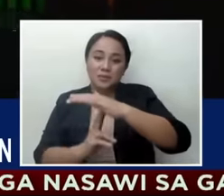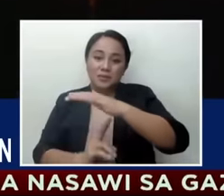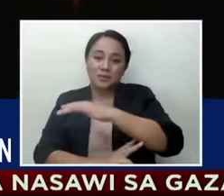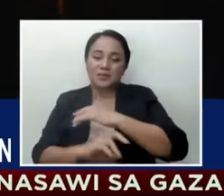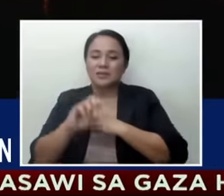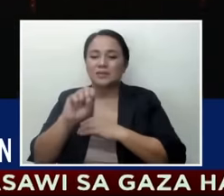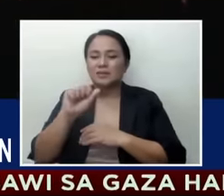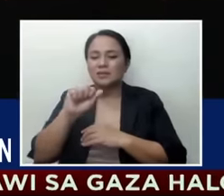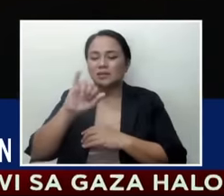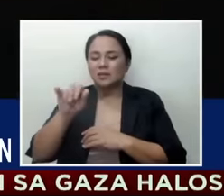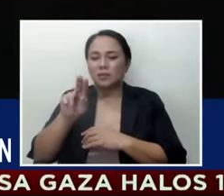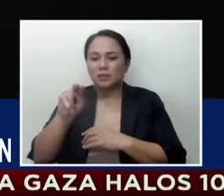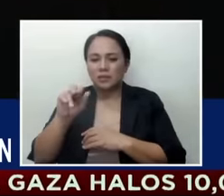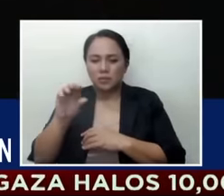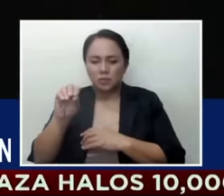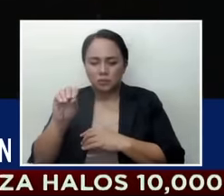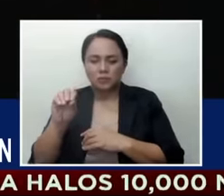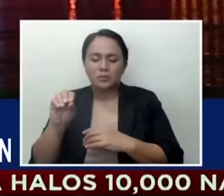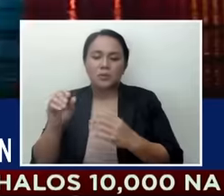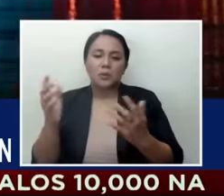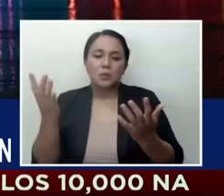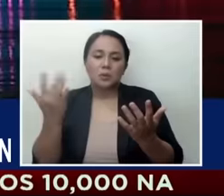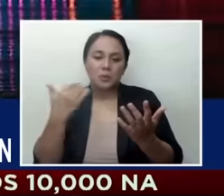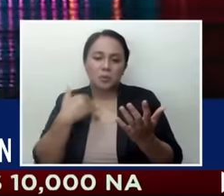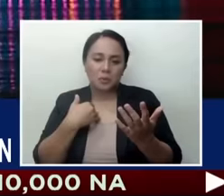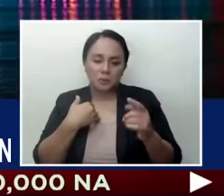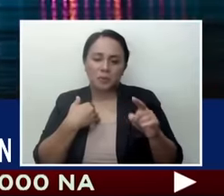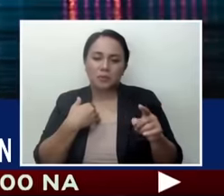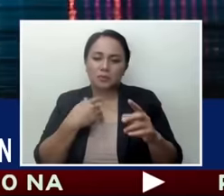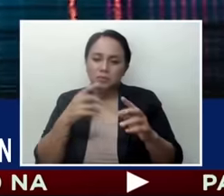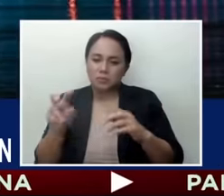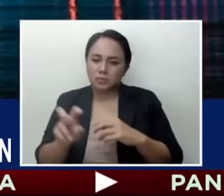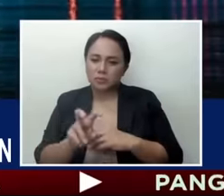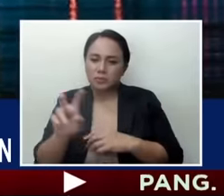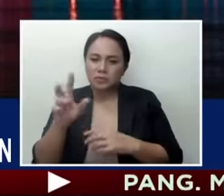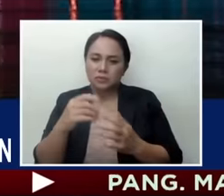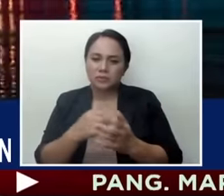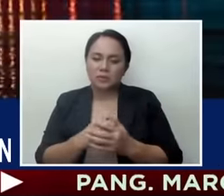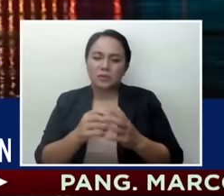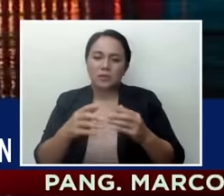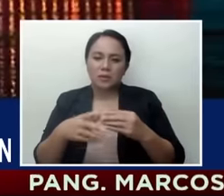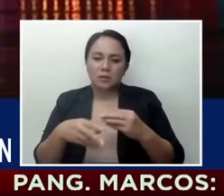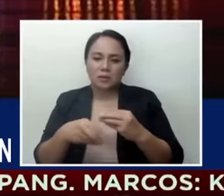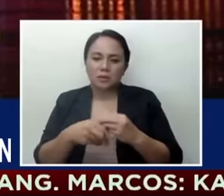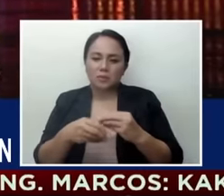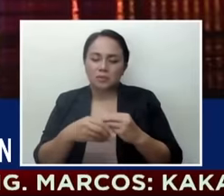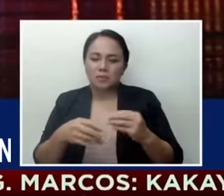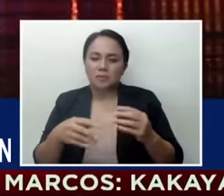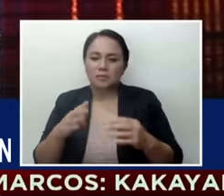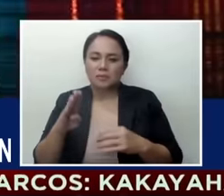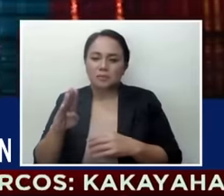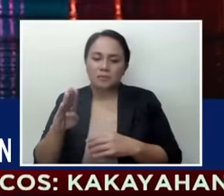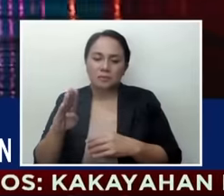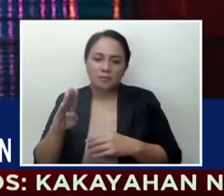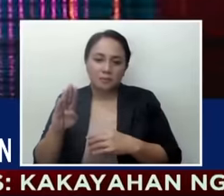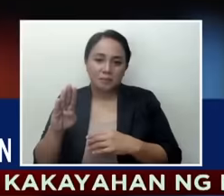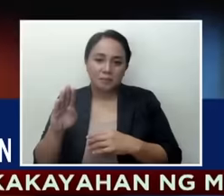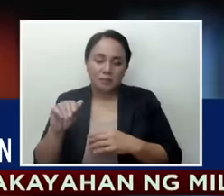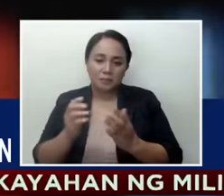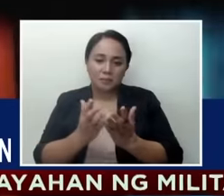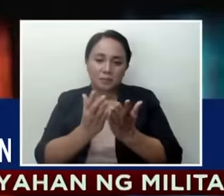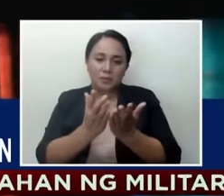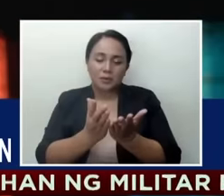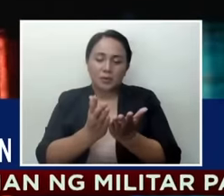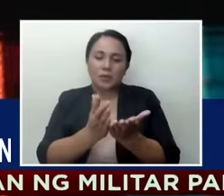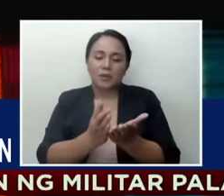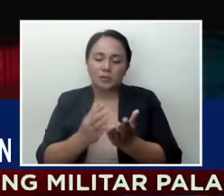na lalong nagpatingkad ng turismo sa lugar. Patuloy pa ang expansion ng San Juanico by the Bay Floating Cottages and Boardwalk,